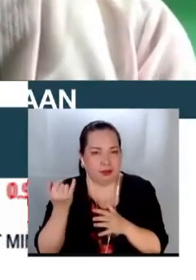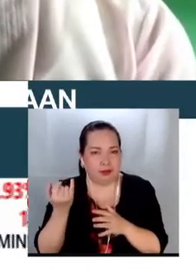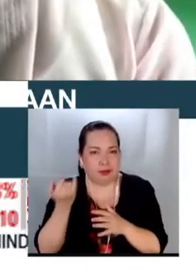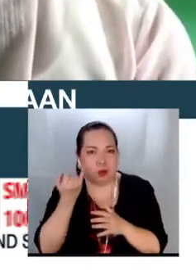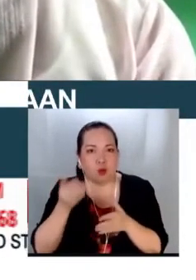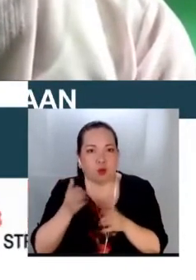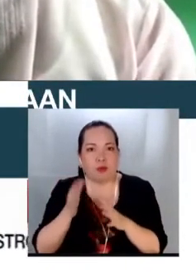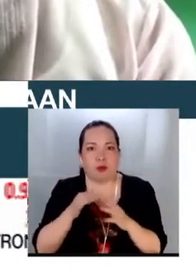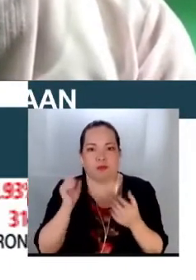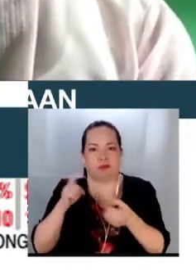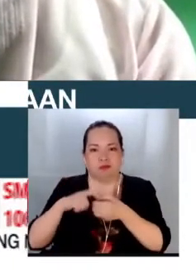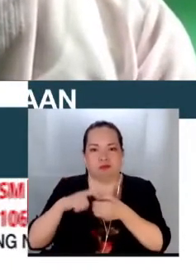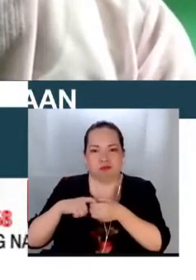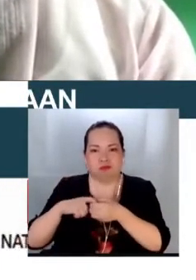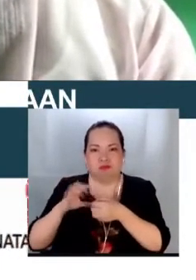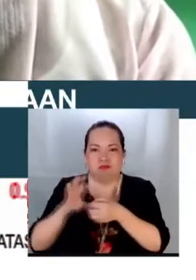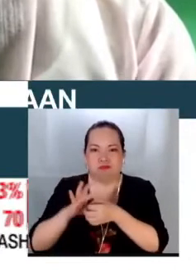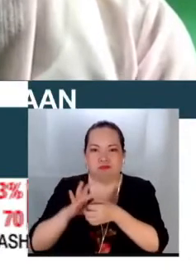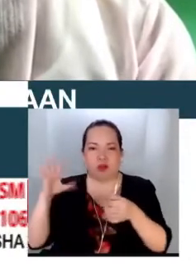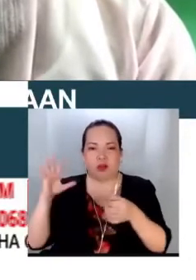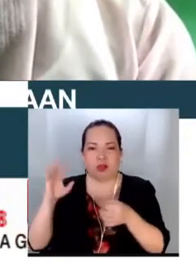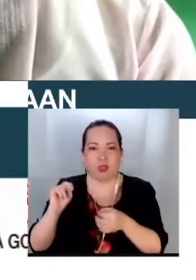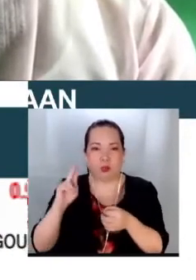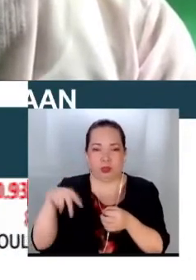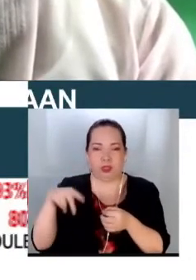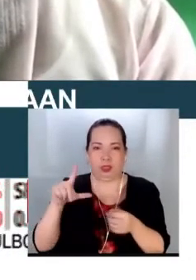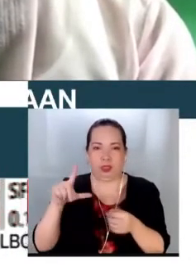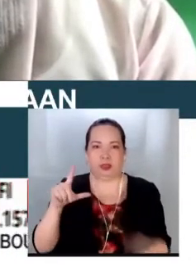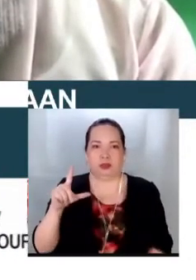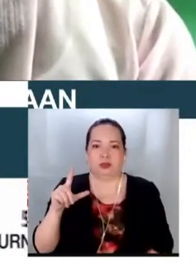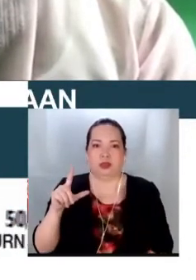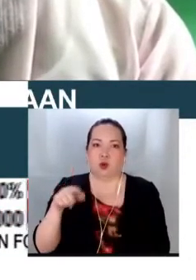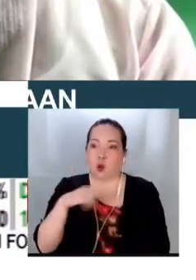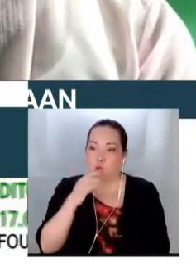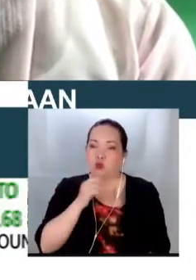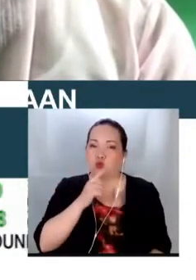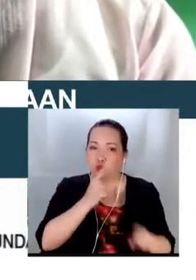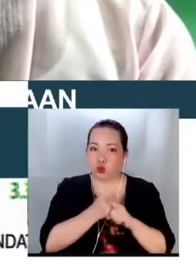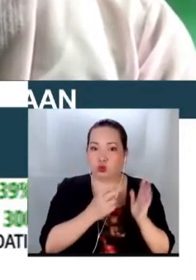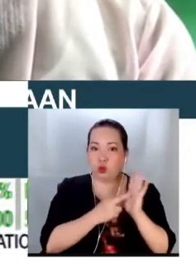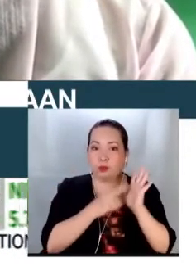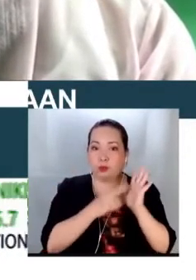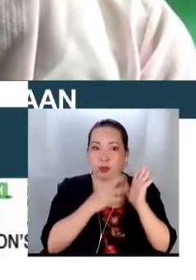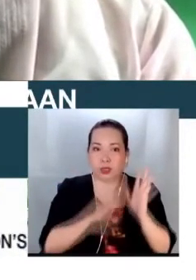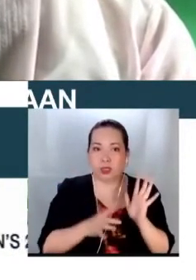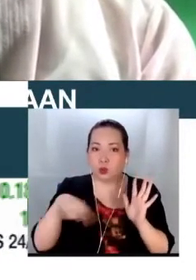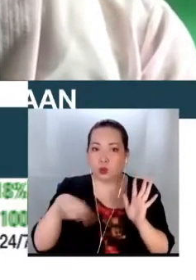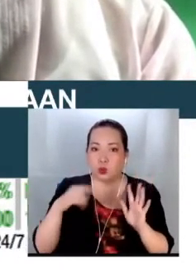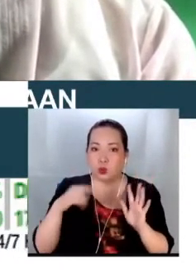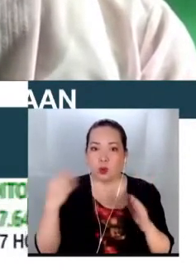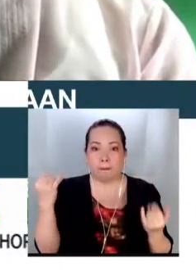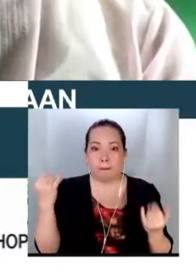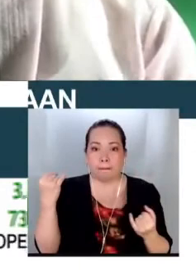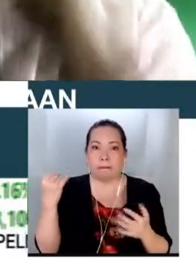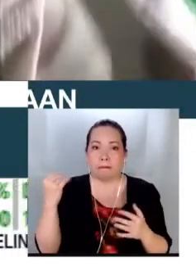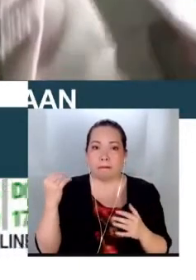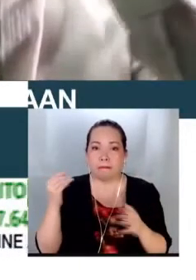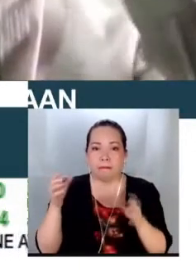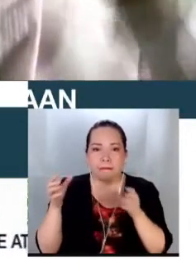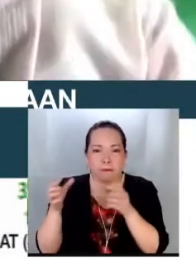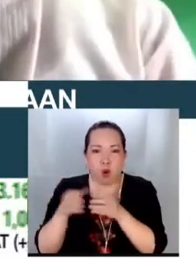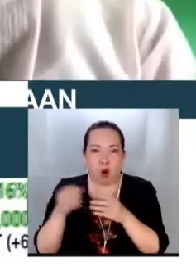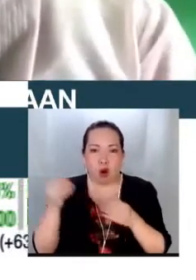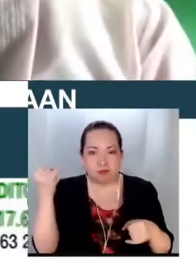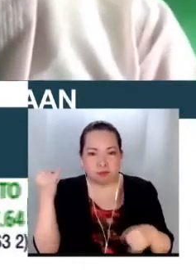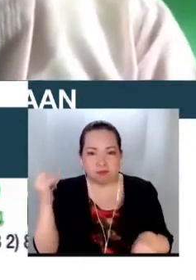NUPL ang representasyon ng mga katutubong minorya na inuli at inaresto